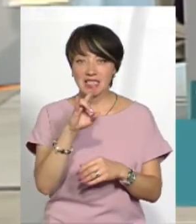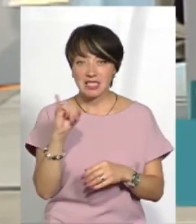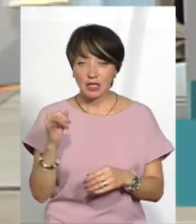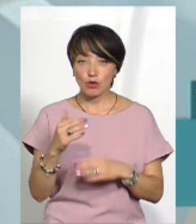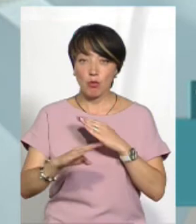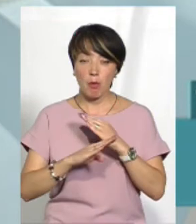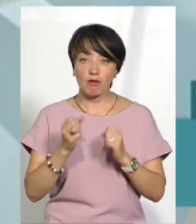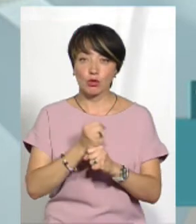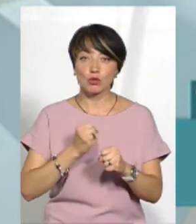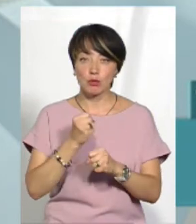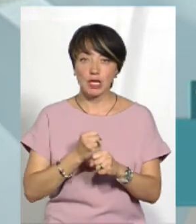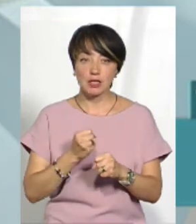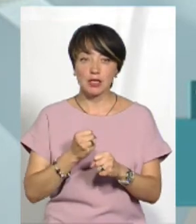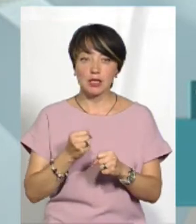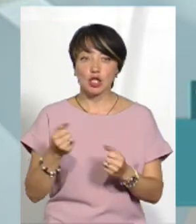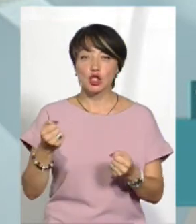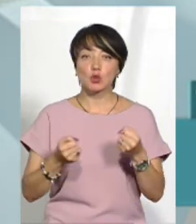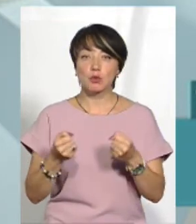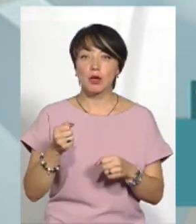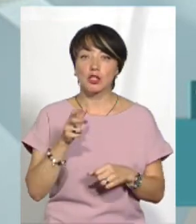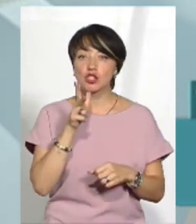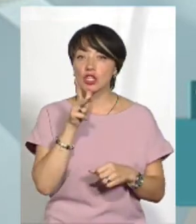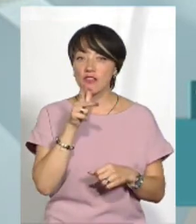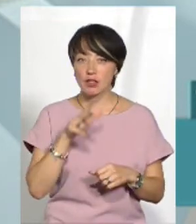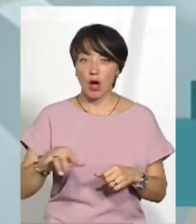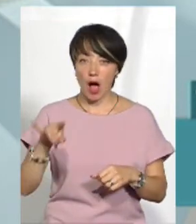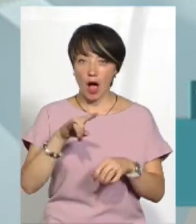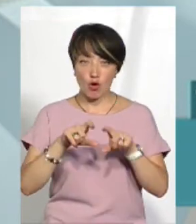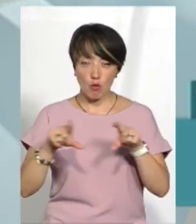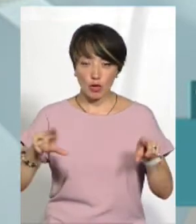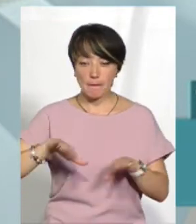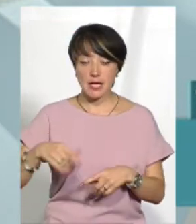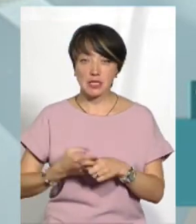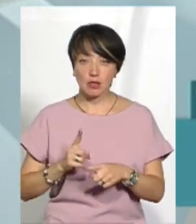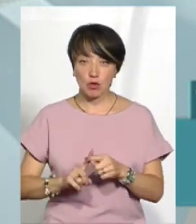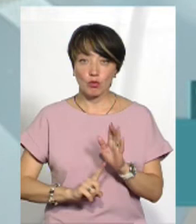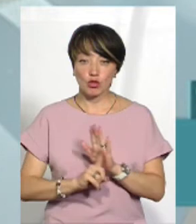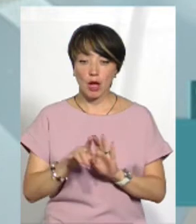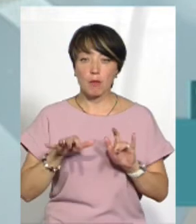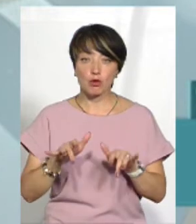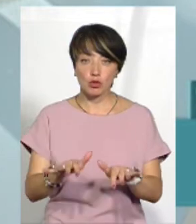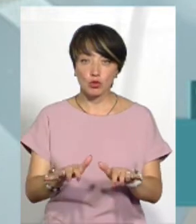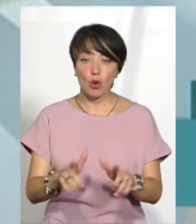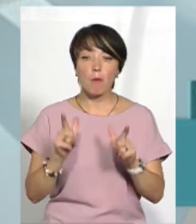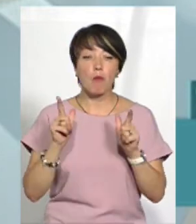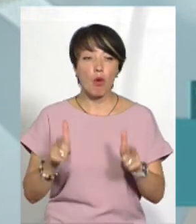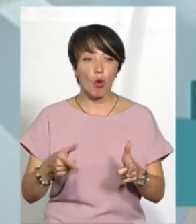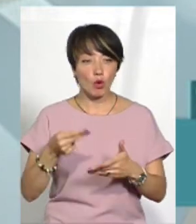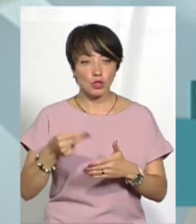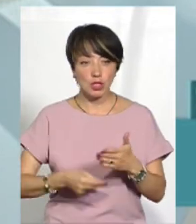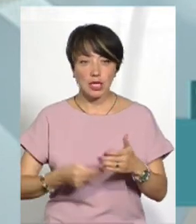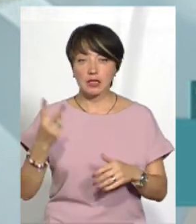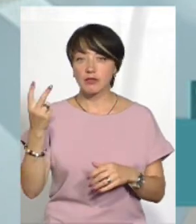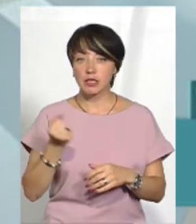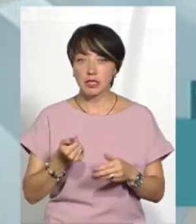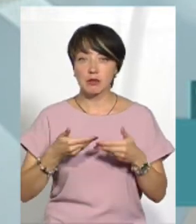допомагав розробляти штурман Чернівецького аеропорту. Після цього ми почали процедуру її погодження.